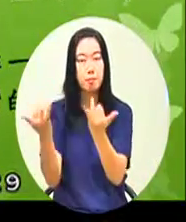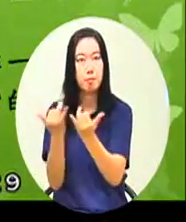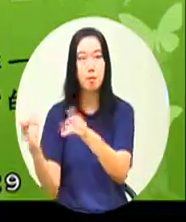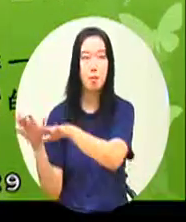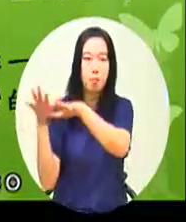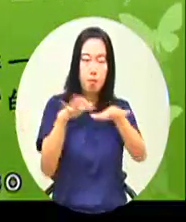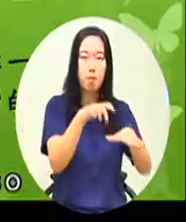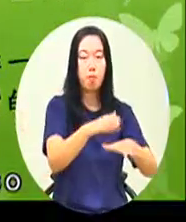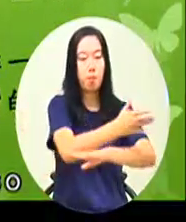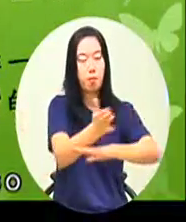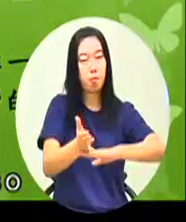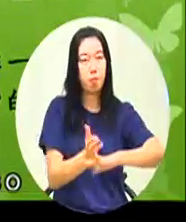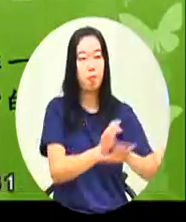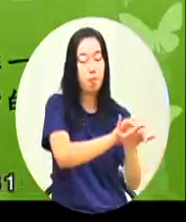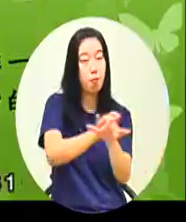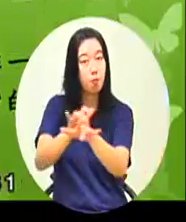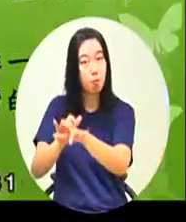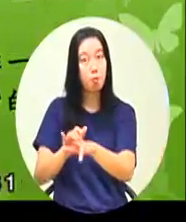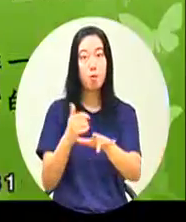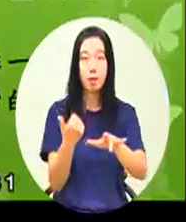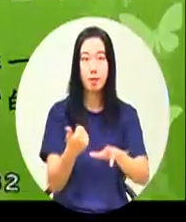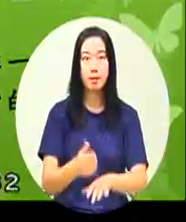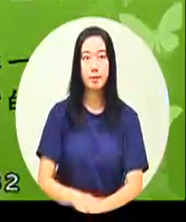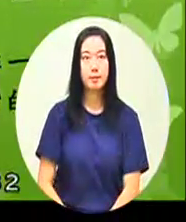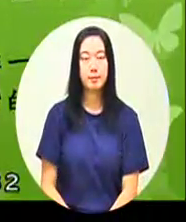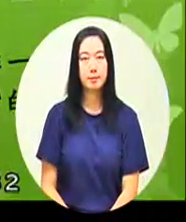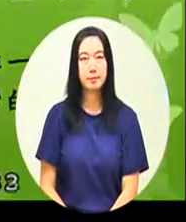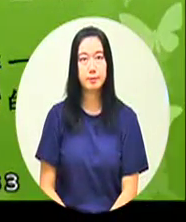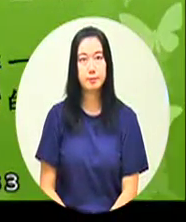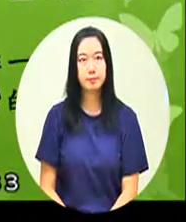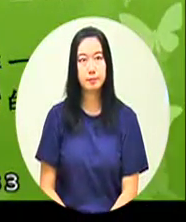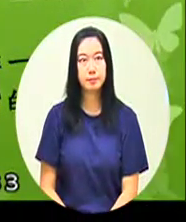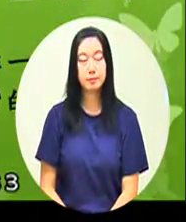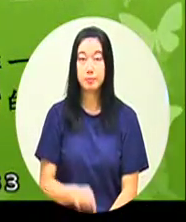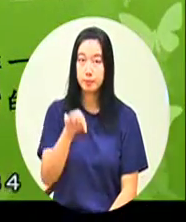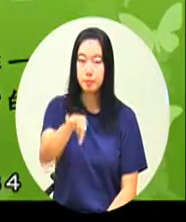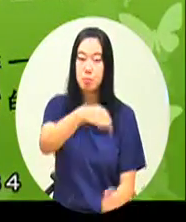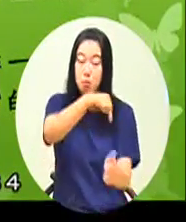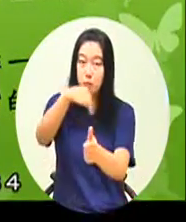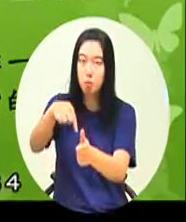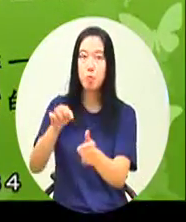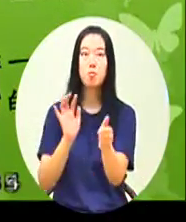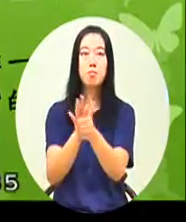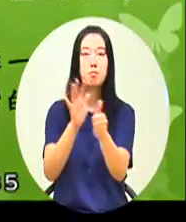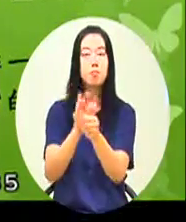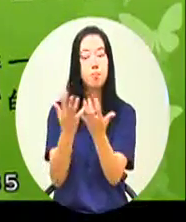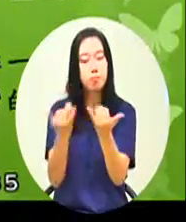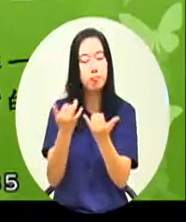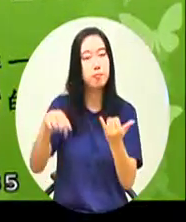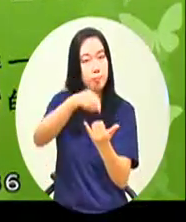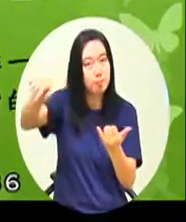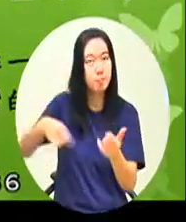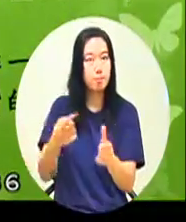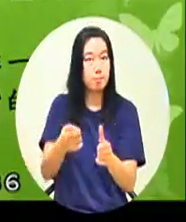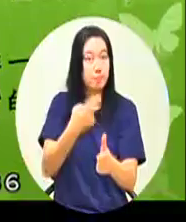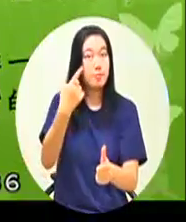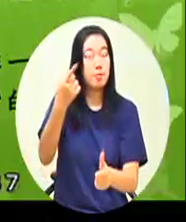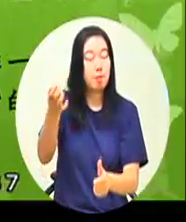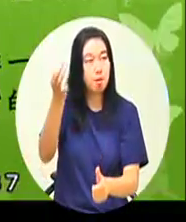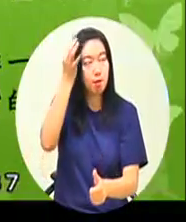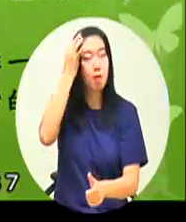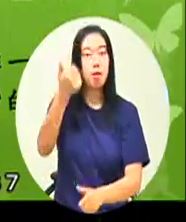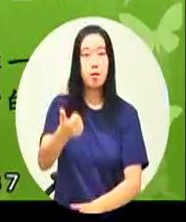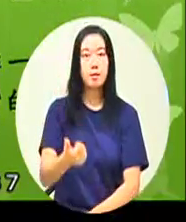我相信，伫这个方面咧。予咱一寡啊，咱的囡仔人先来了解到，咱的